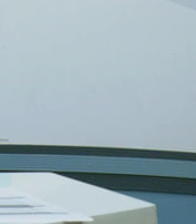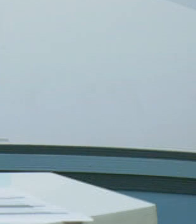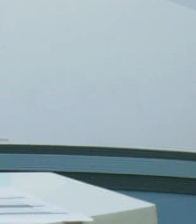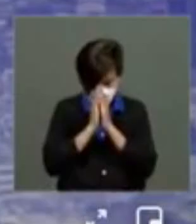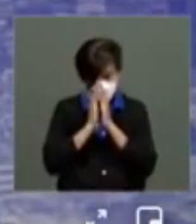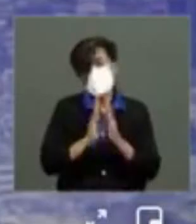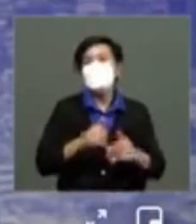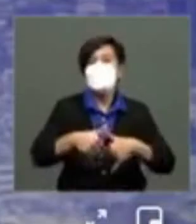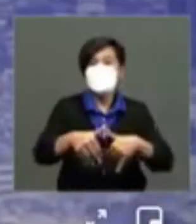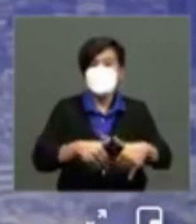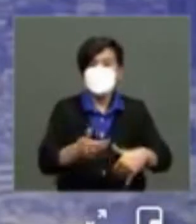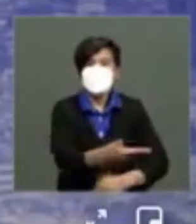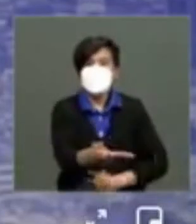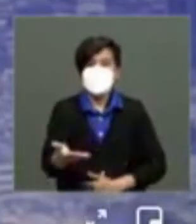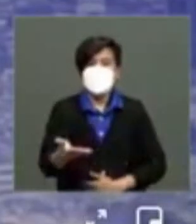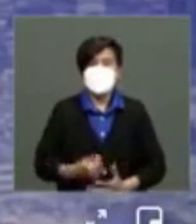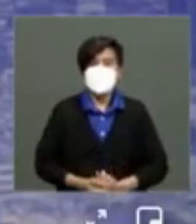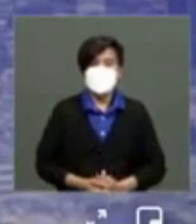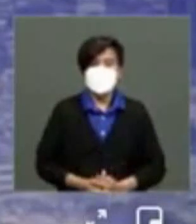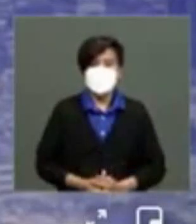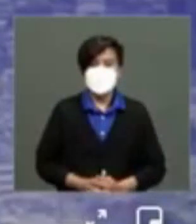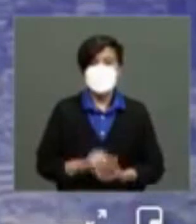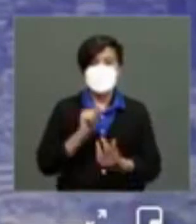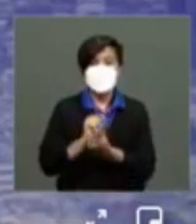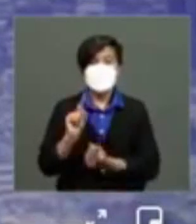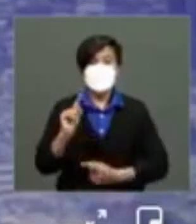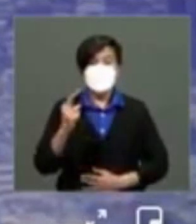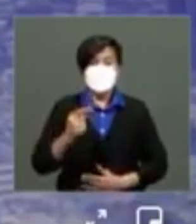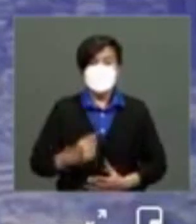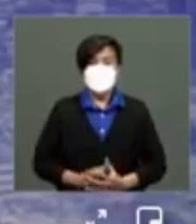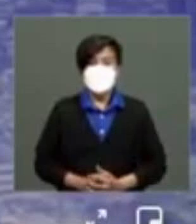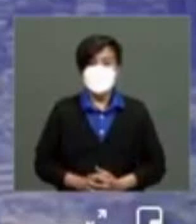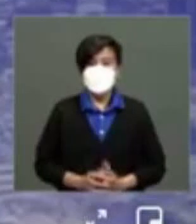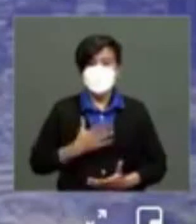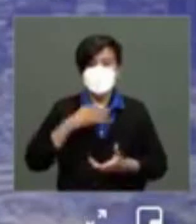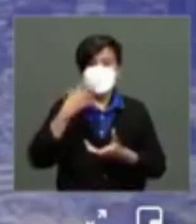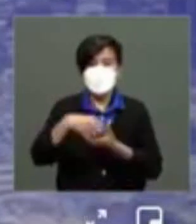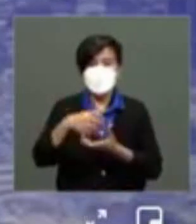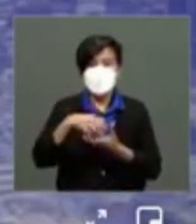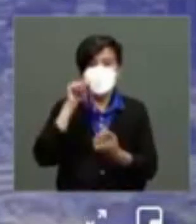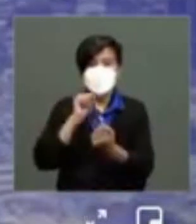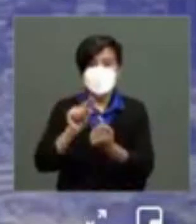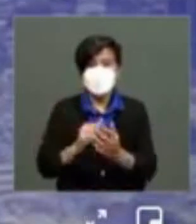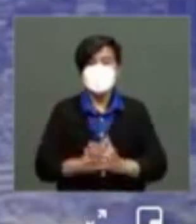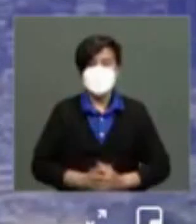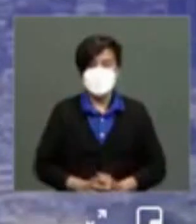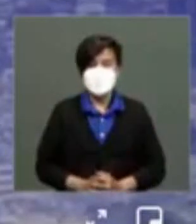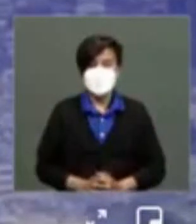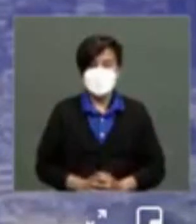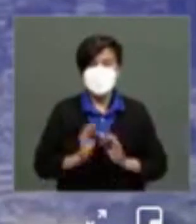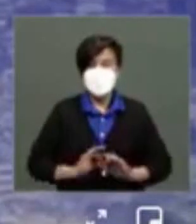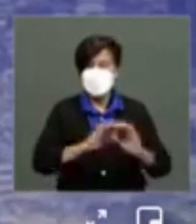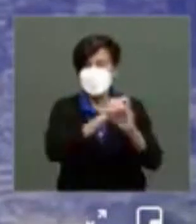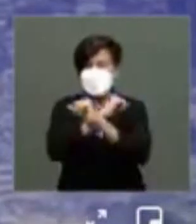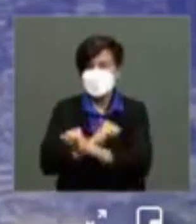ถ้าไม่ดูรายละเอียดนะคะซึ่งทางด้านของนายแพทย์ชเวสันนามบ้านผู้อำนวยการกองควบคุมโรคและภัยสุขภาพใน